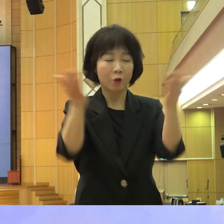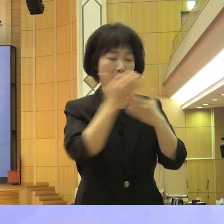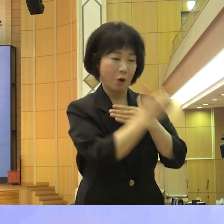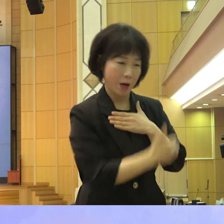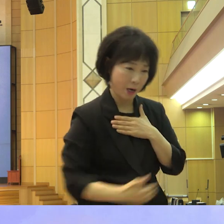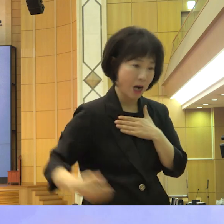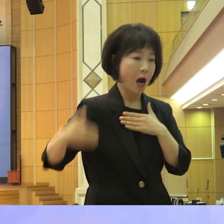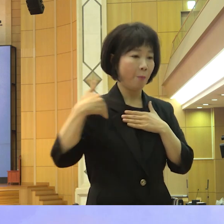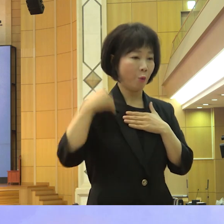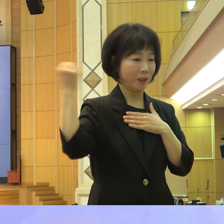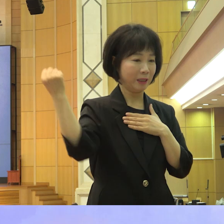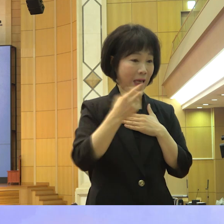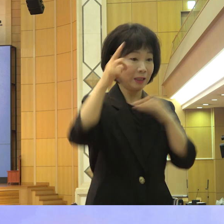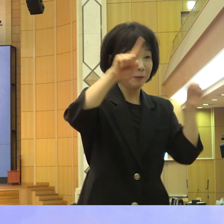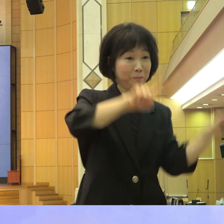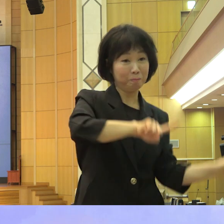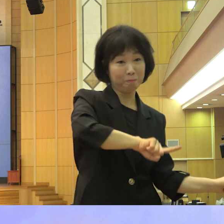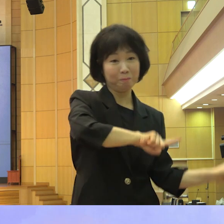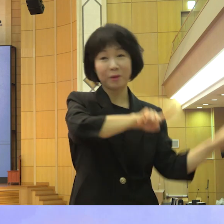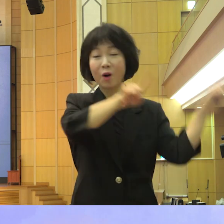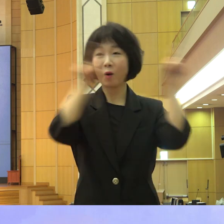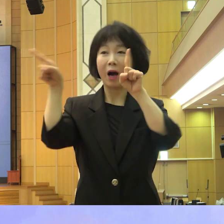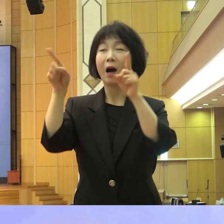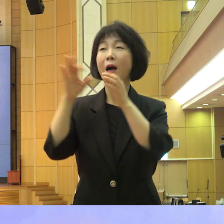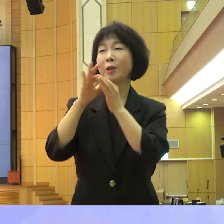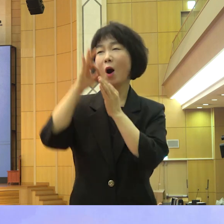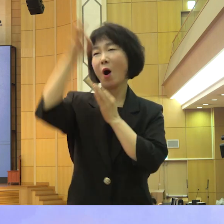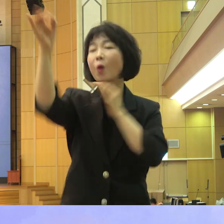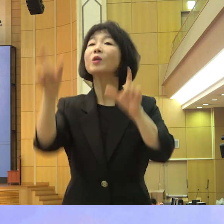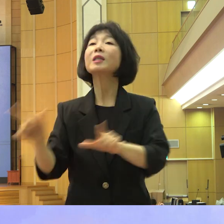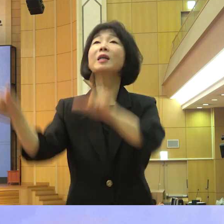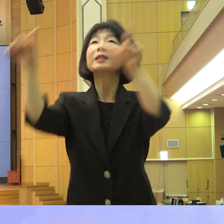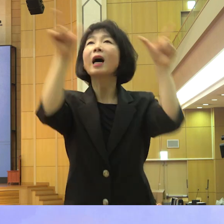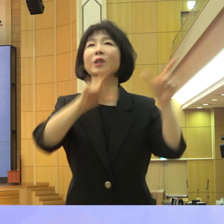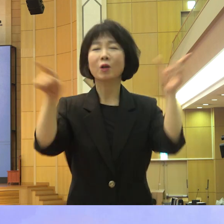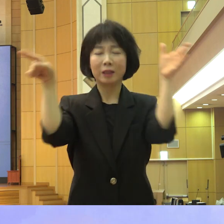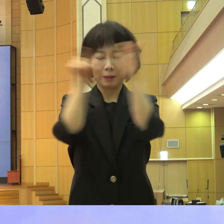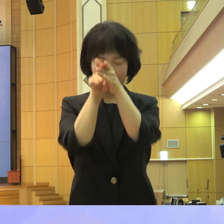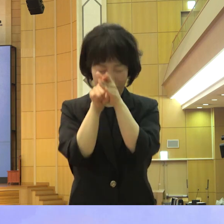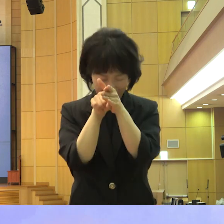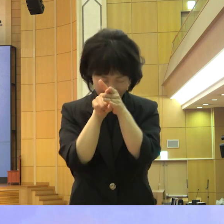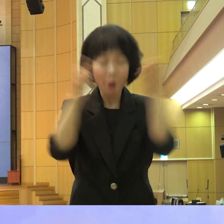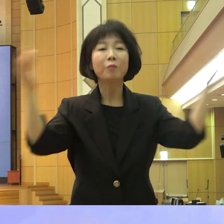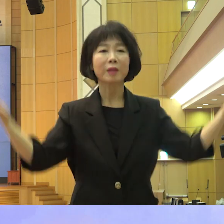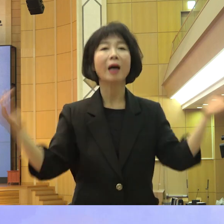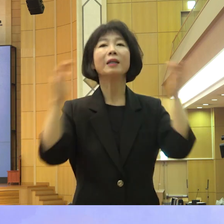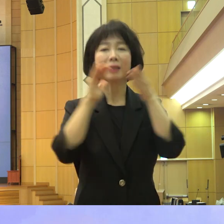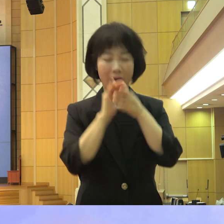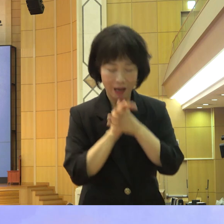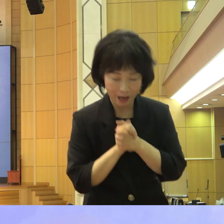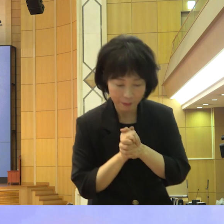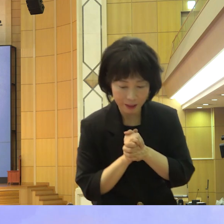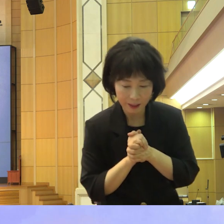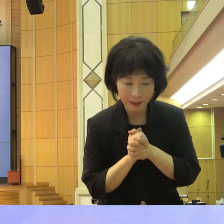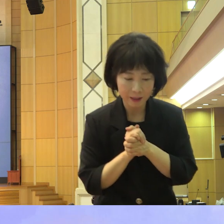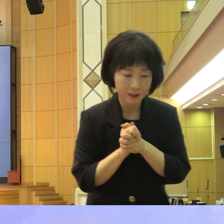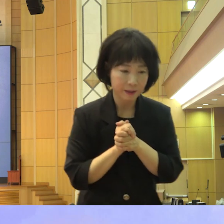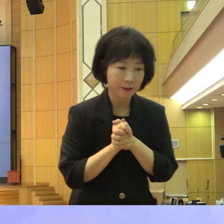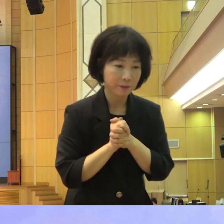사하여 주시는 것과 몸이 다시 사는 것과 영원히 사는 것을